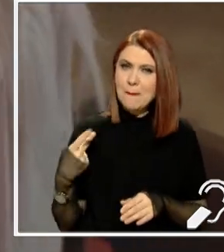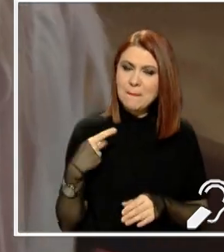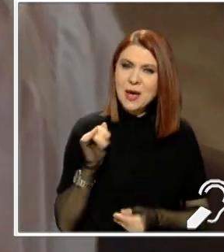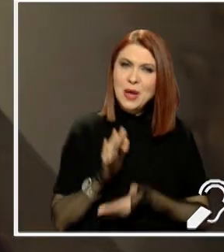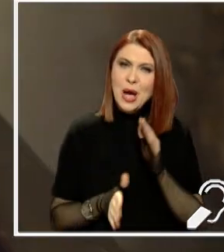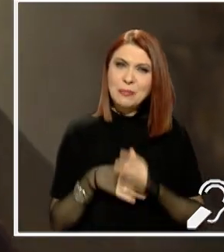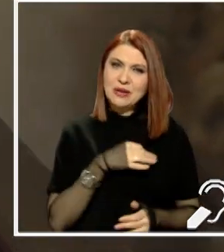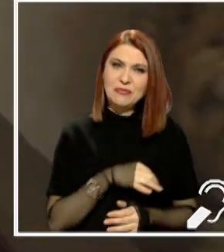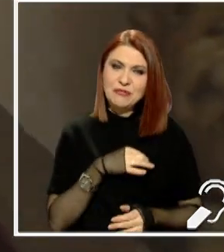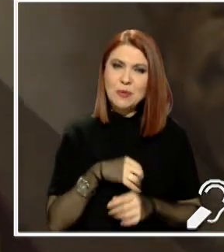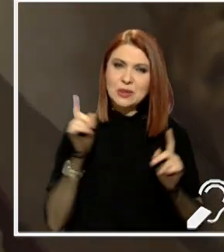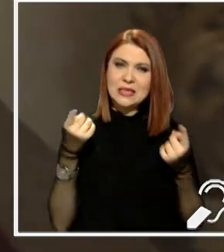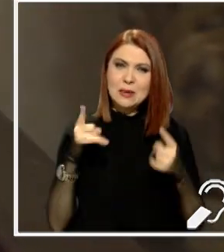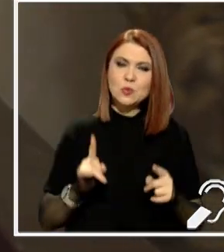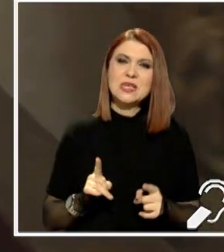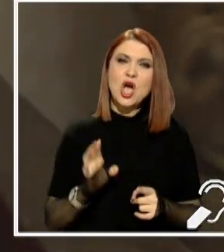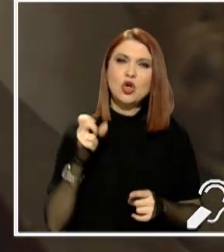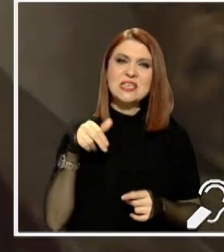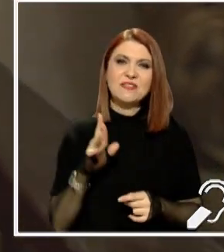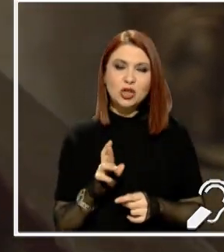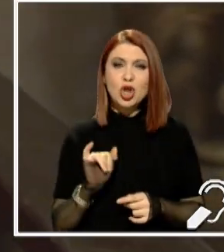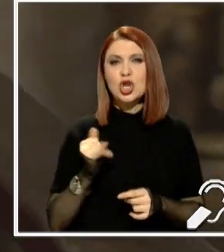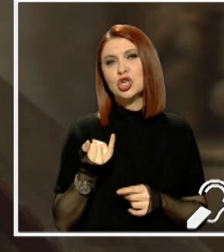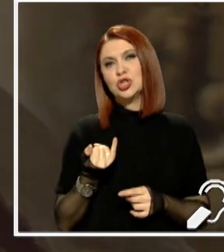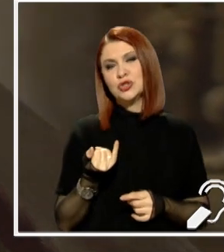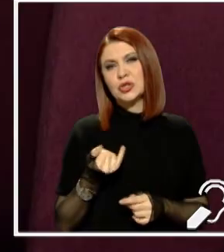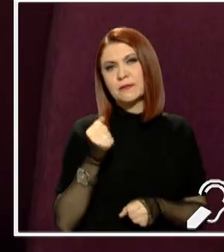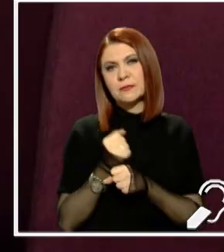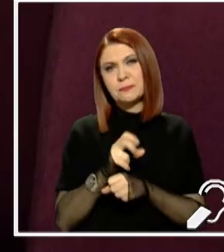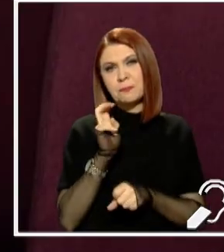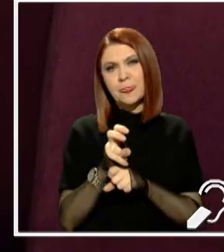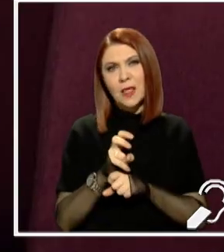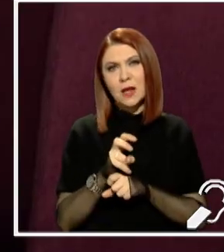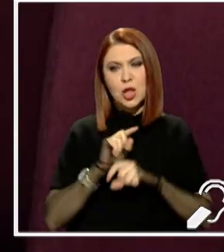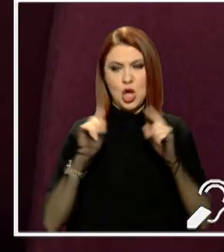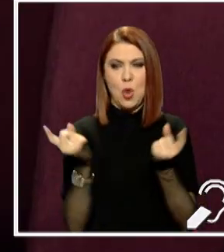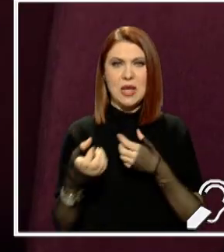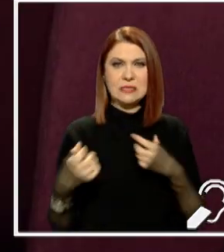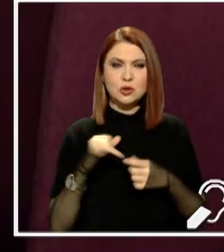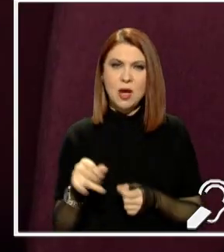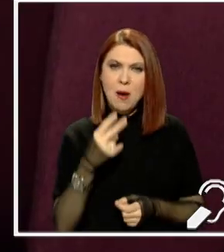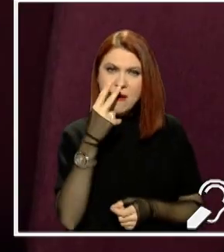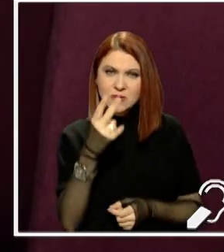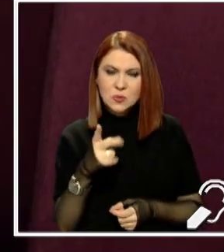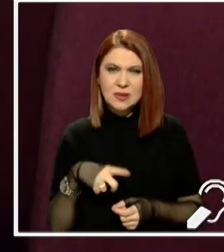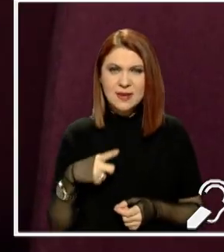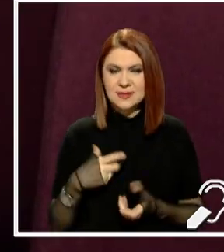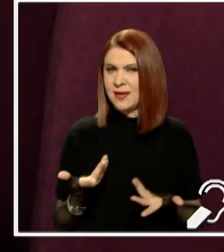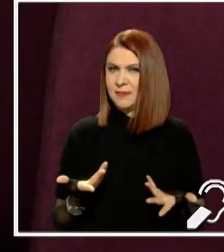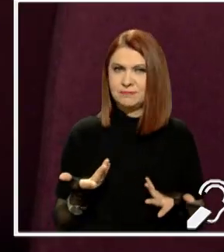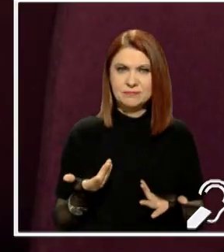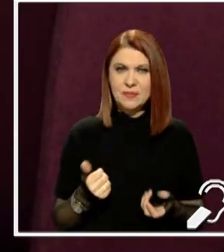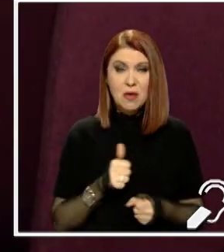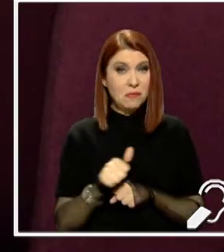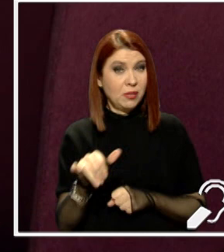trenat Academia de Muzică, Conservatorul, și cumva, făcând parte de lumea spectacolului și văzând cât este de